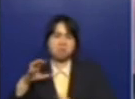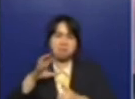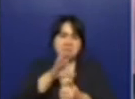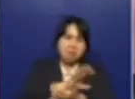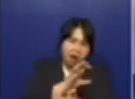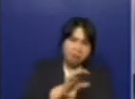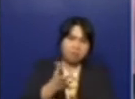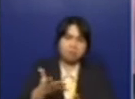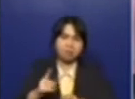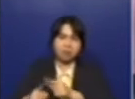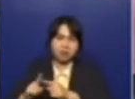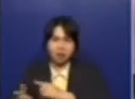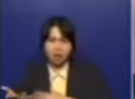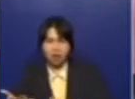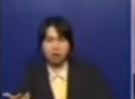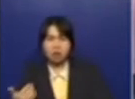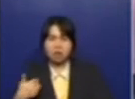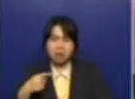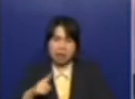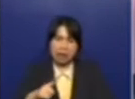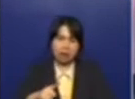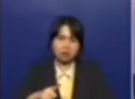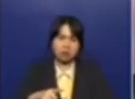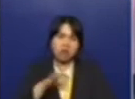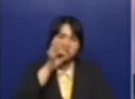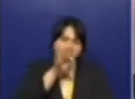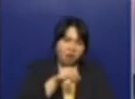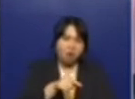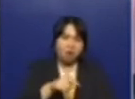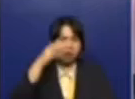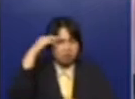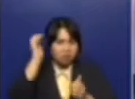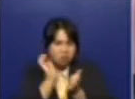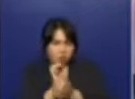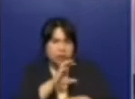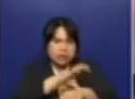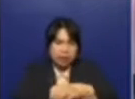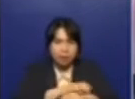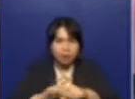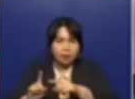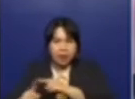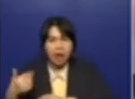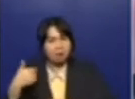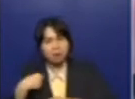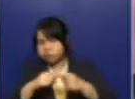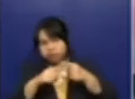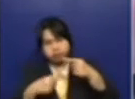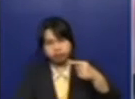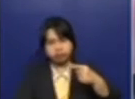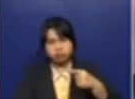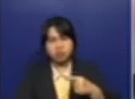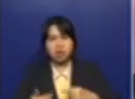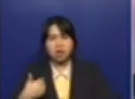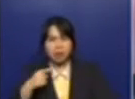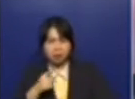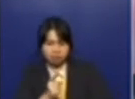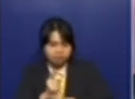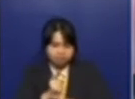ต่างๆถูกดำเนินคดีก็หลายเรื่องนะครับถูกติดต